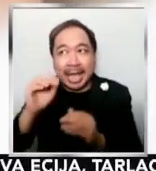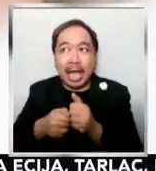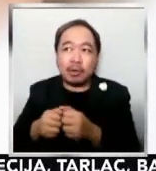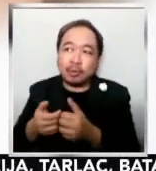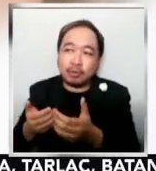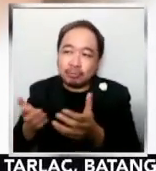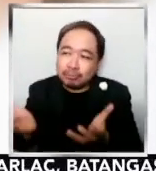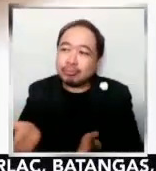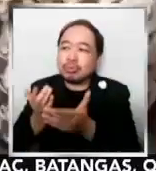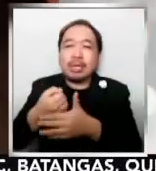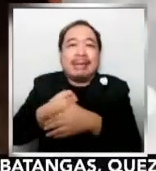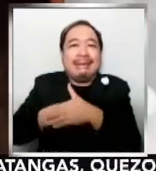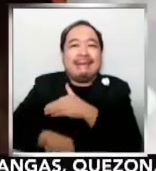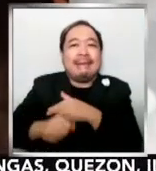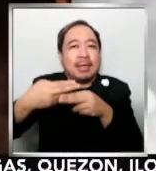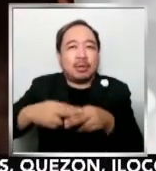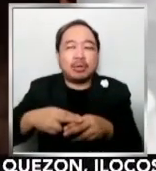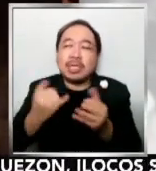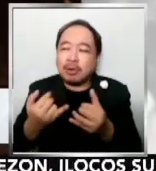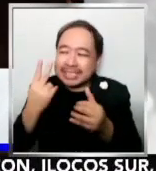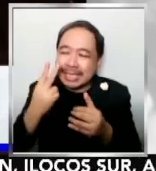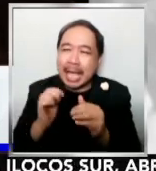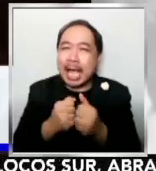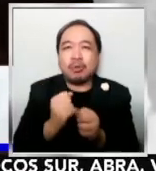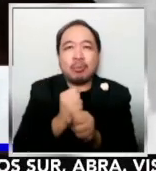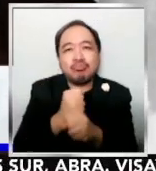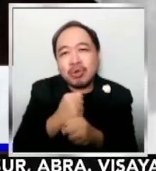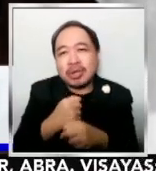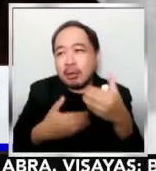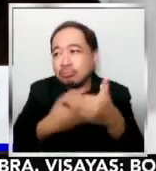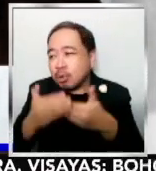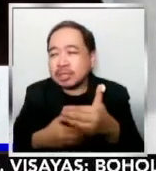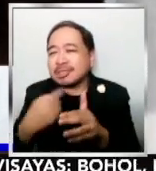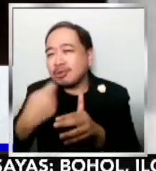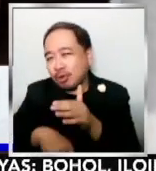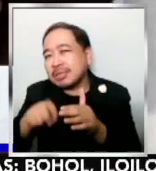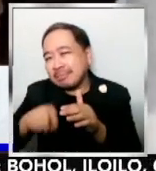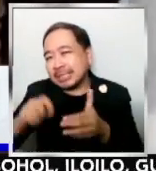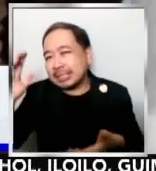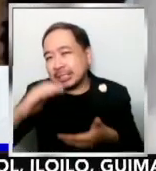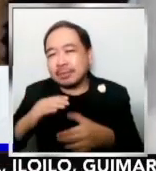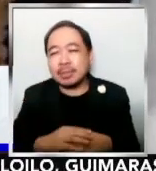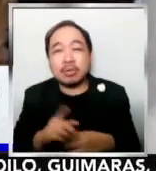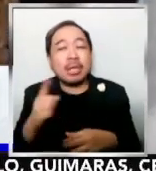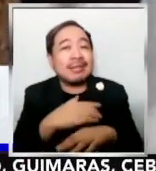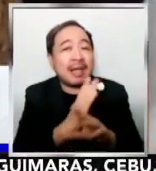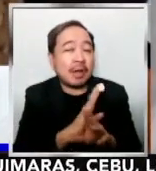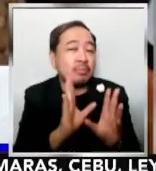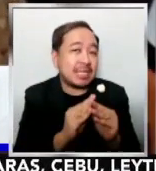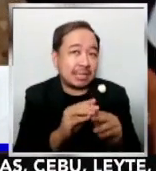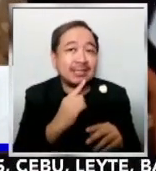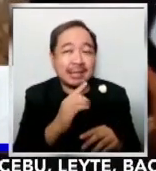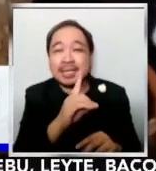ng production cost. Sa ulat ng Super Radio Davao, siniguro naman ng Department of Agriculture Region 11 na imposibleng